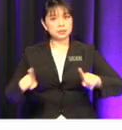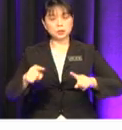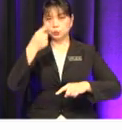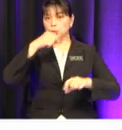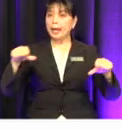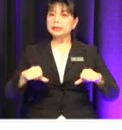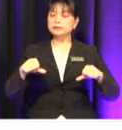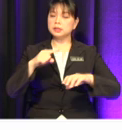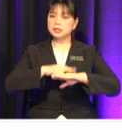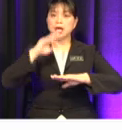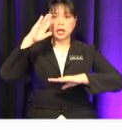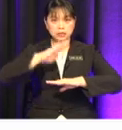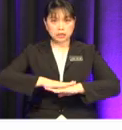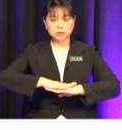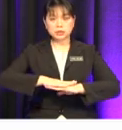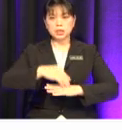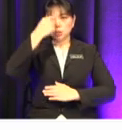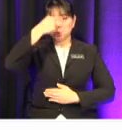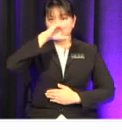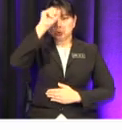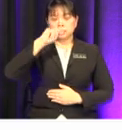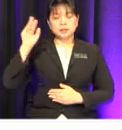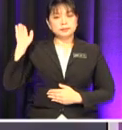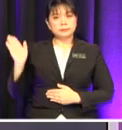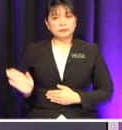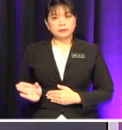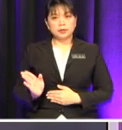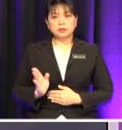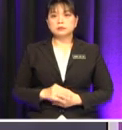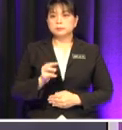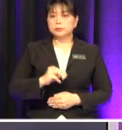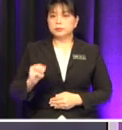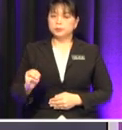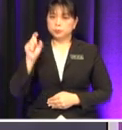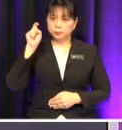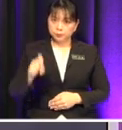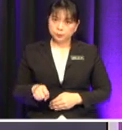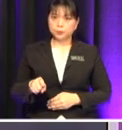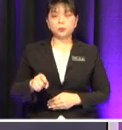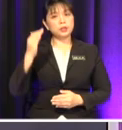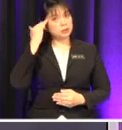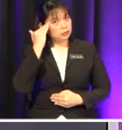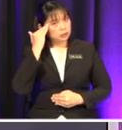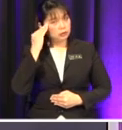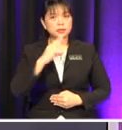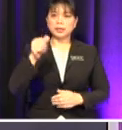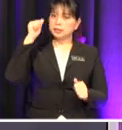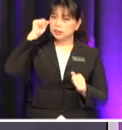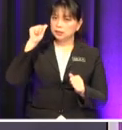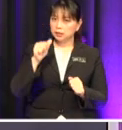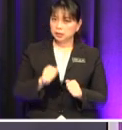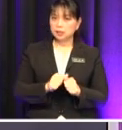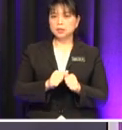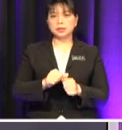untuk soal yang ini calon-calon perlu mengetahui dan mengingat balik